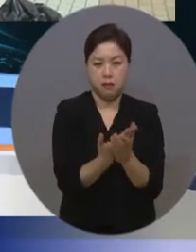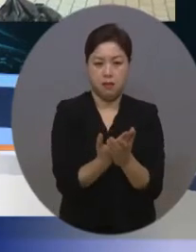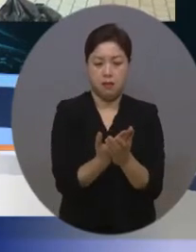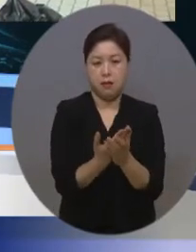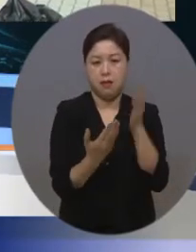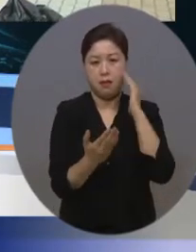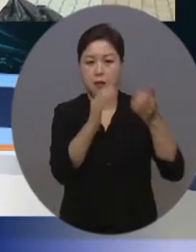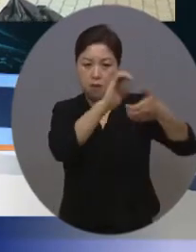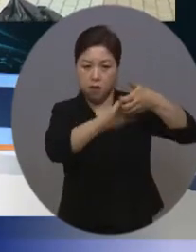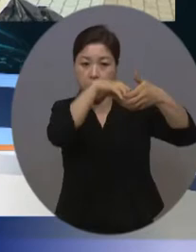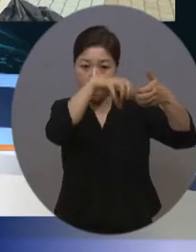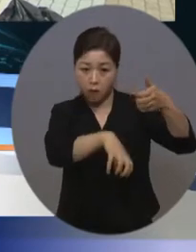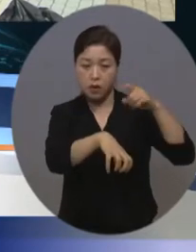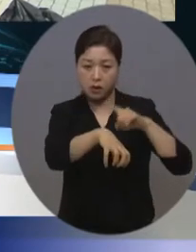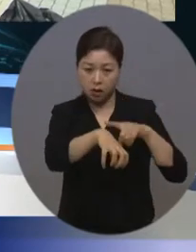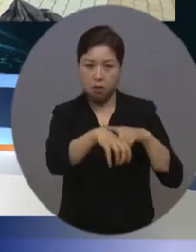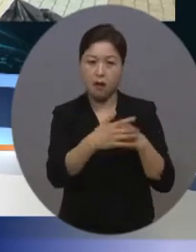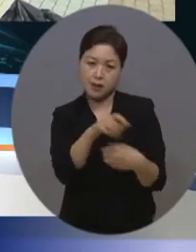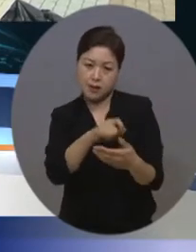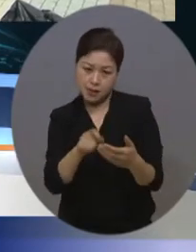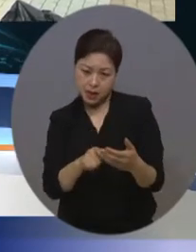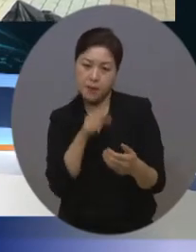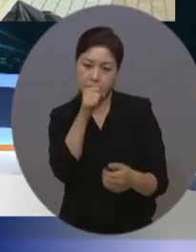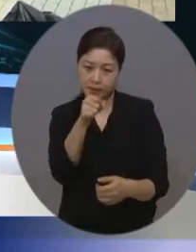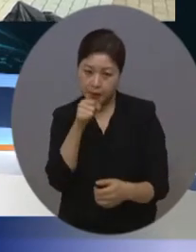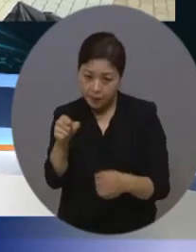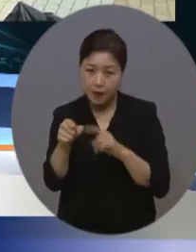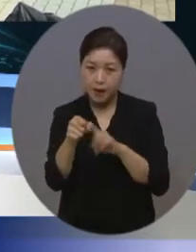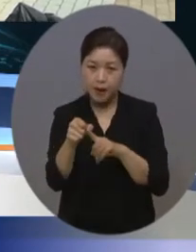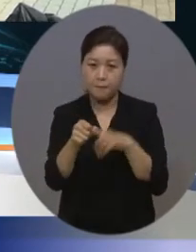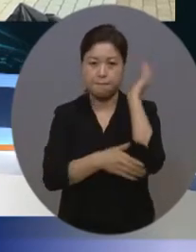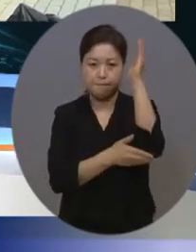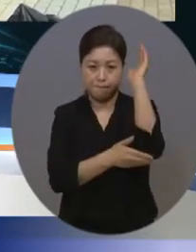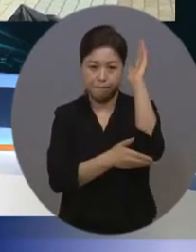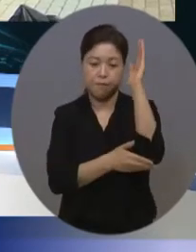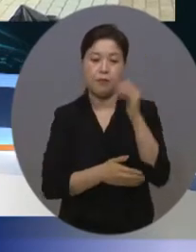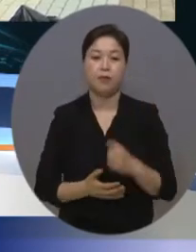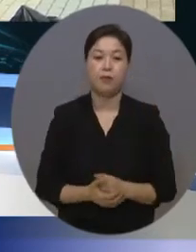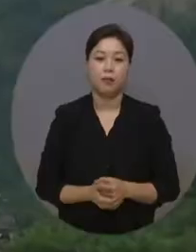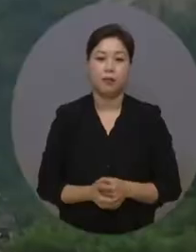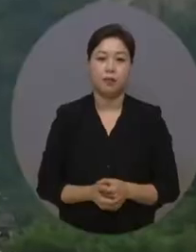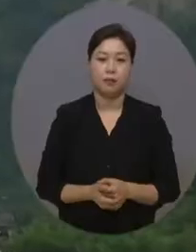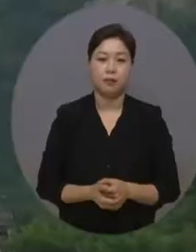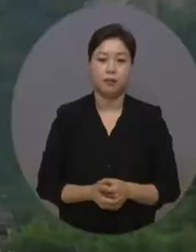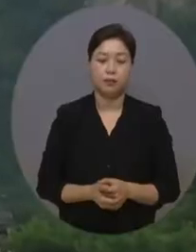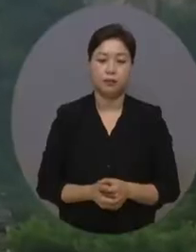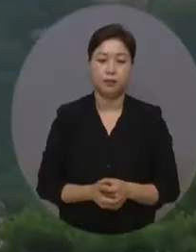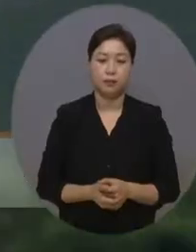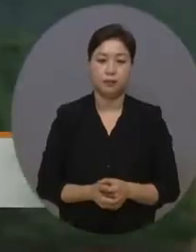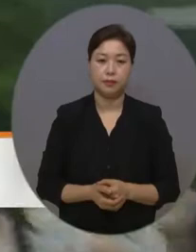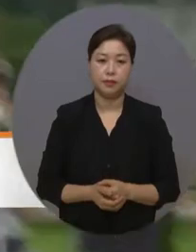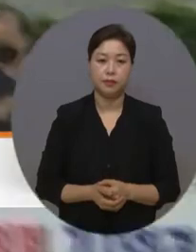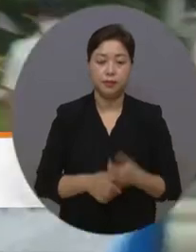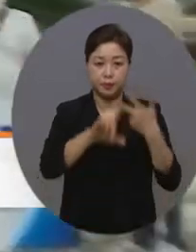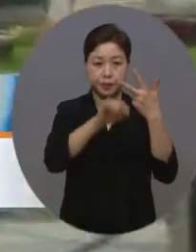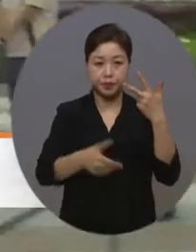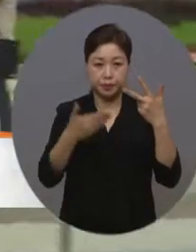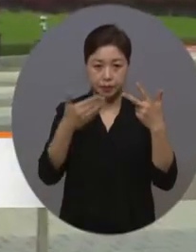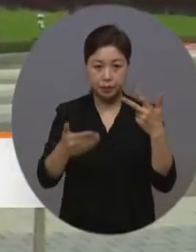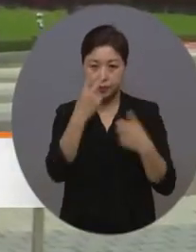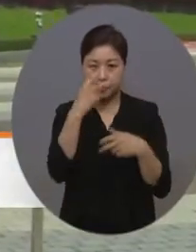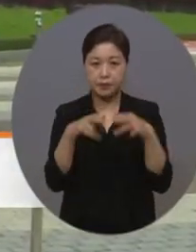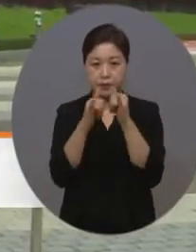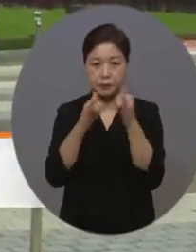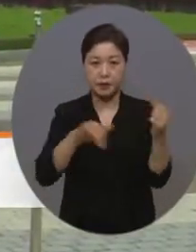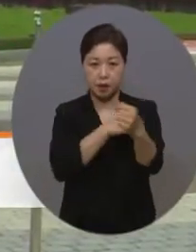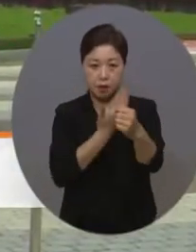청와대 앞에서 기자회견을 열었습니다. 보도에 박성용 기자입니다. 지난 9일 시각장애인